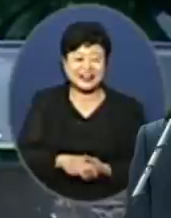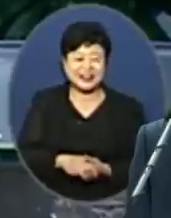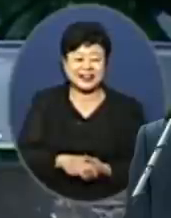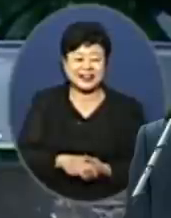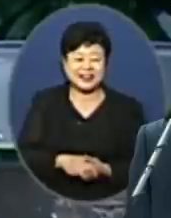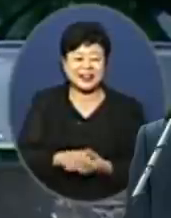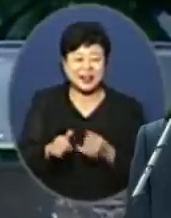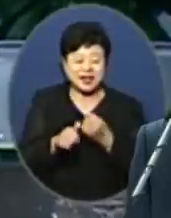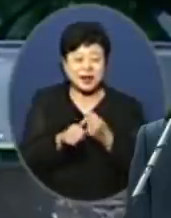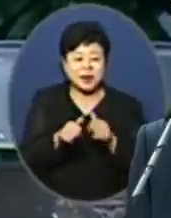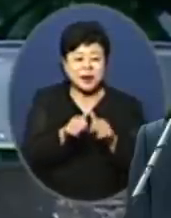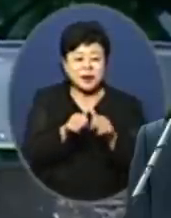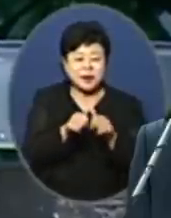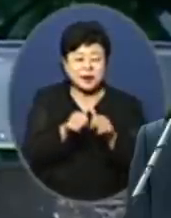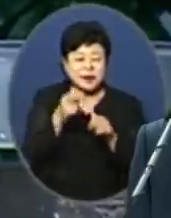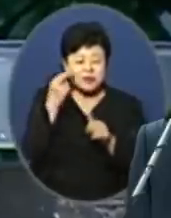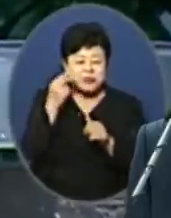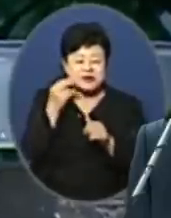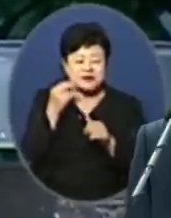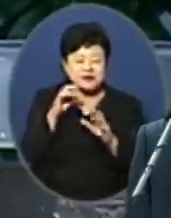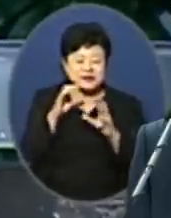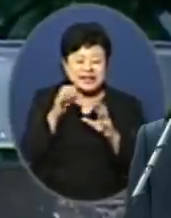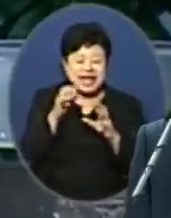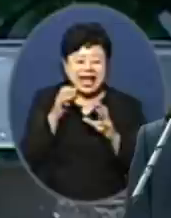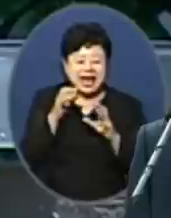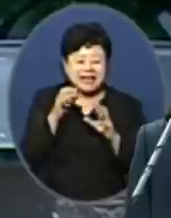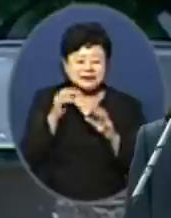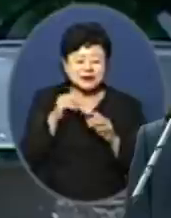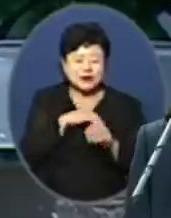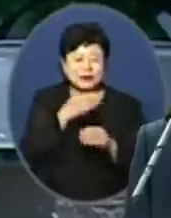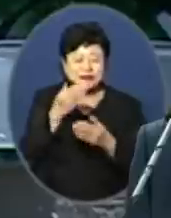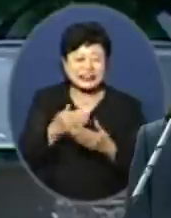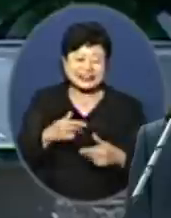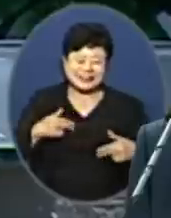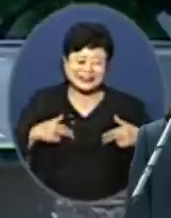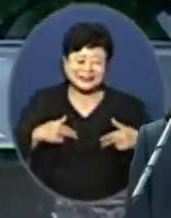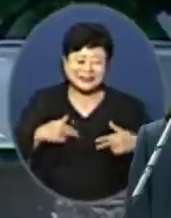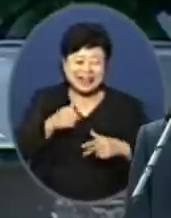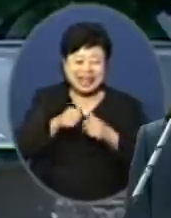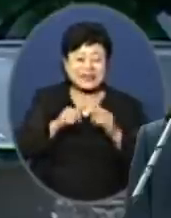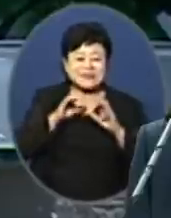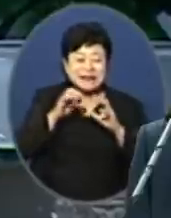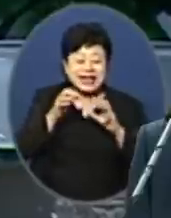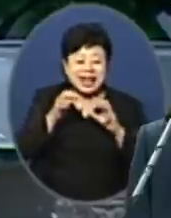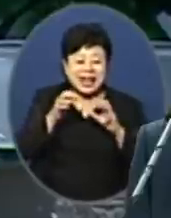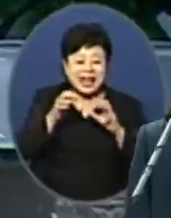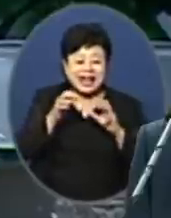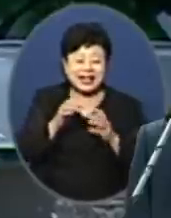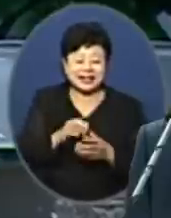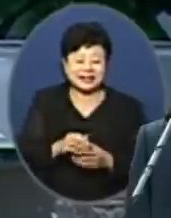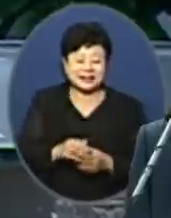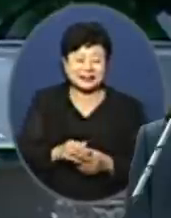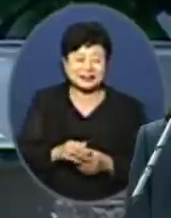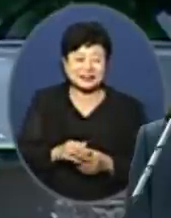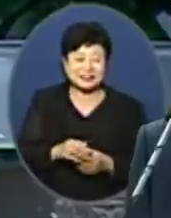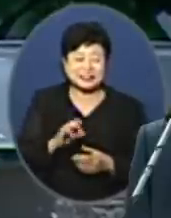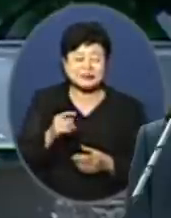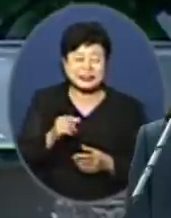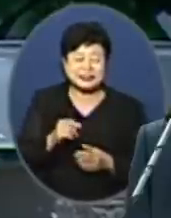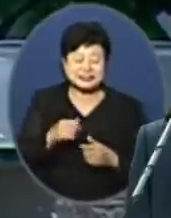그는 미국 시민권이 되어도 그렇게 기뻐서 즐거워하는데 여러분은 하늘나라 시민이